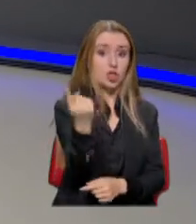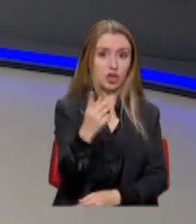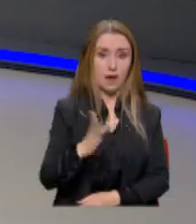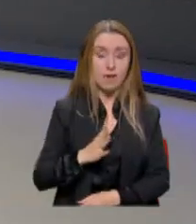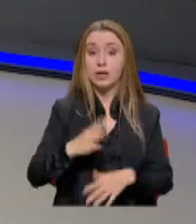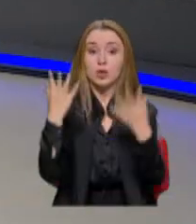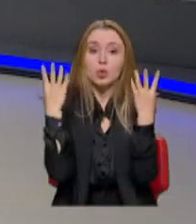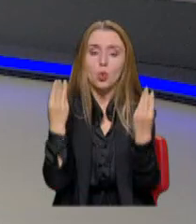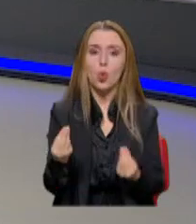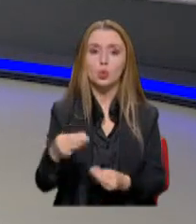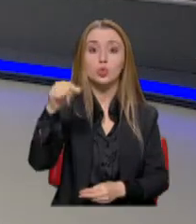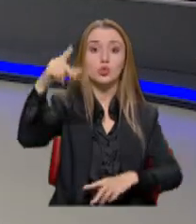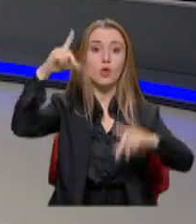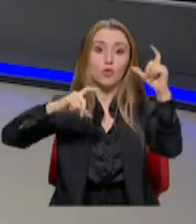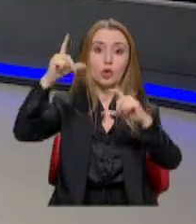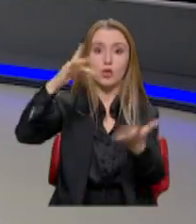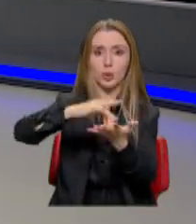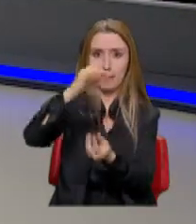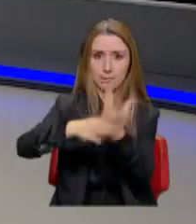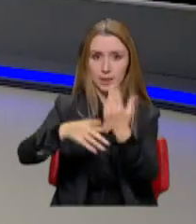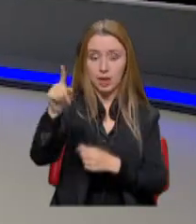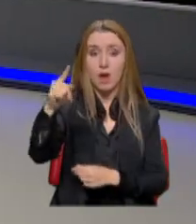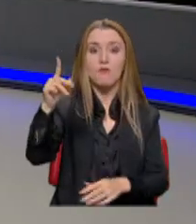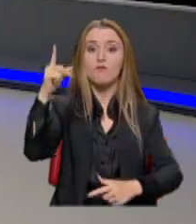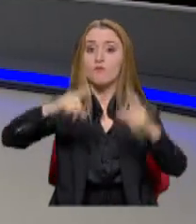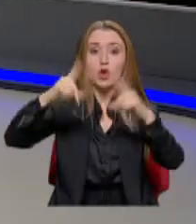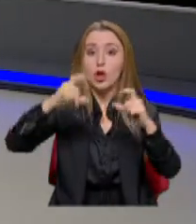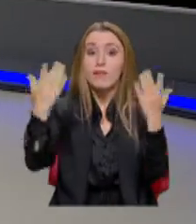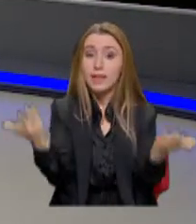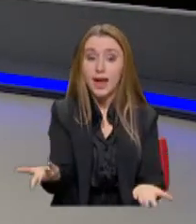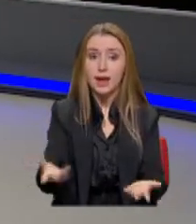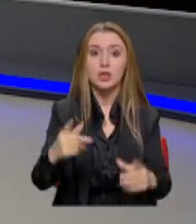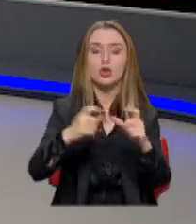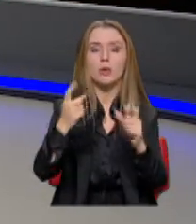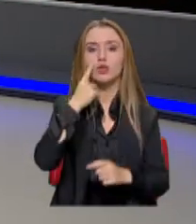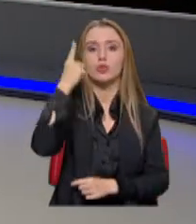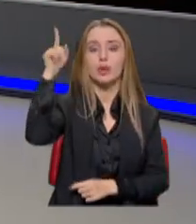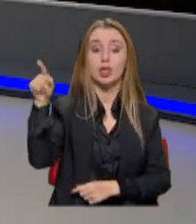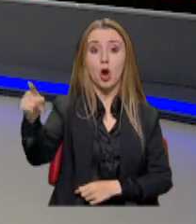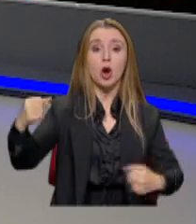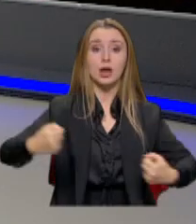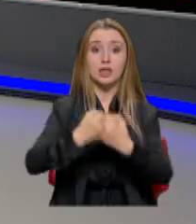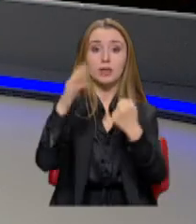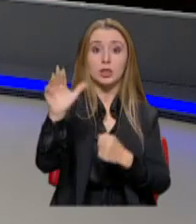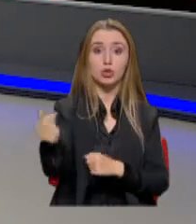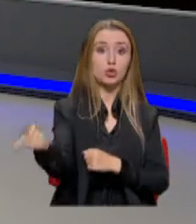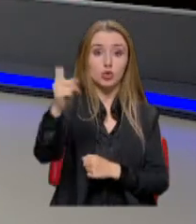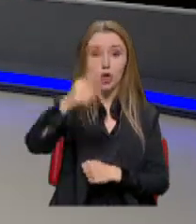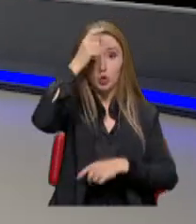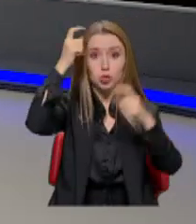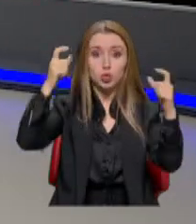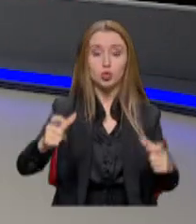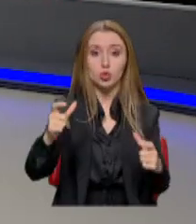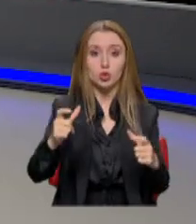oldu Ne oldu işte şu fotoğraf ortaya çıktı bu fotoğraf ne derseniz Somali Cumhurbaşkanı o kazadan 5 gün sonra Türk